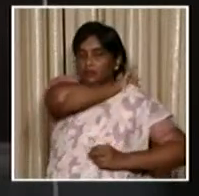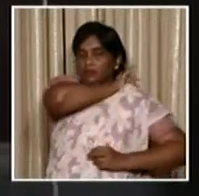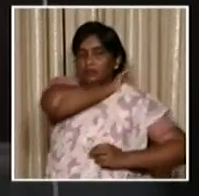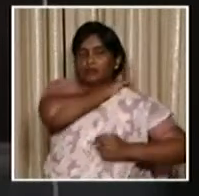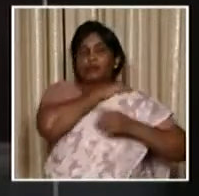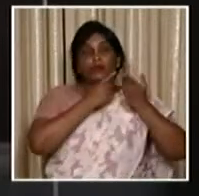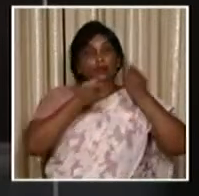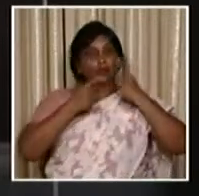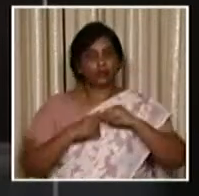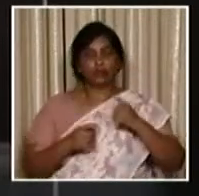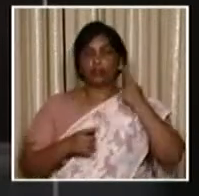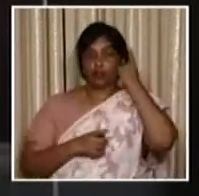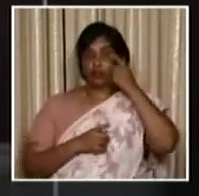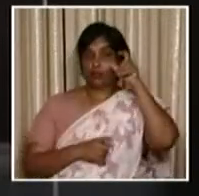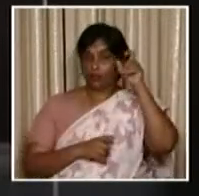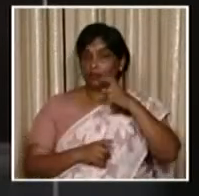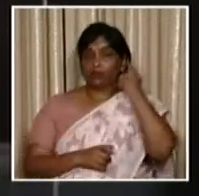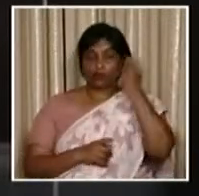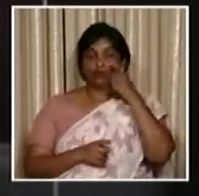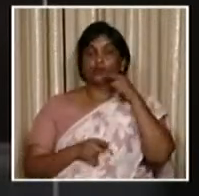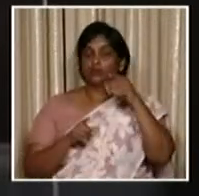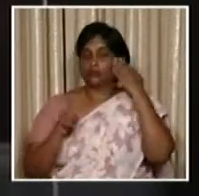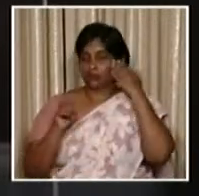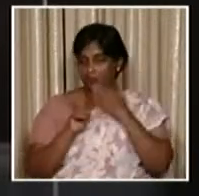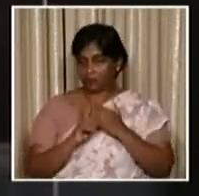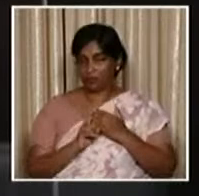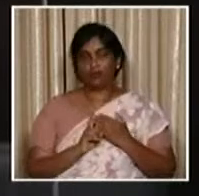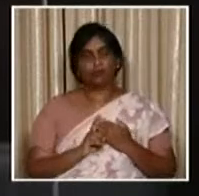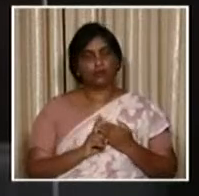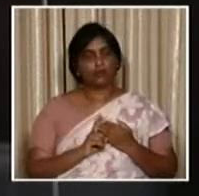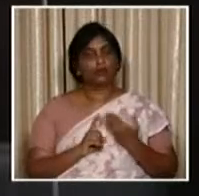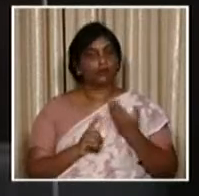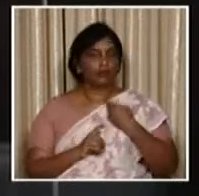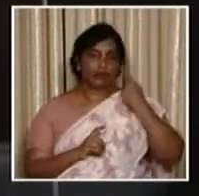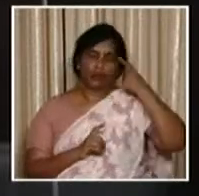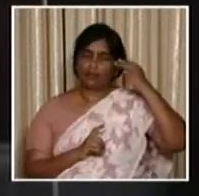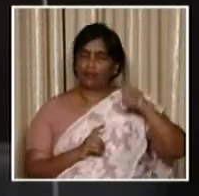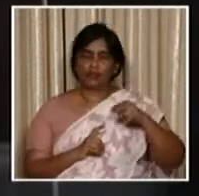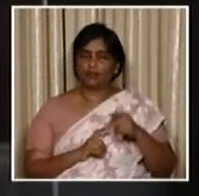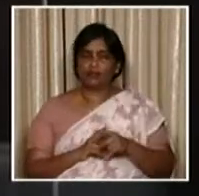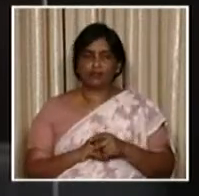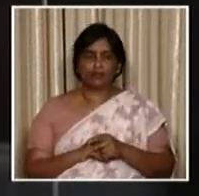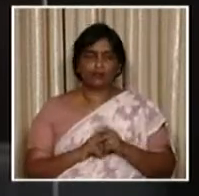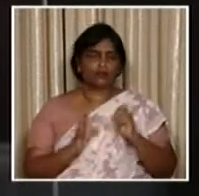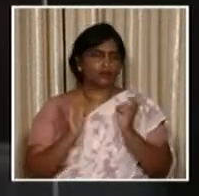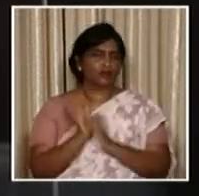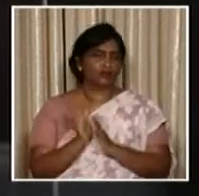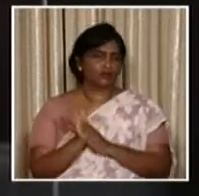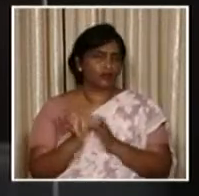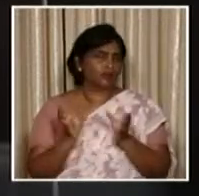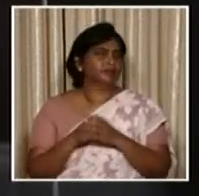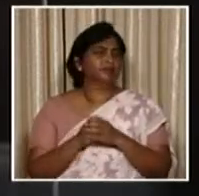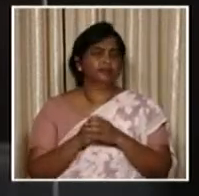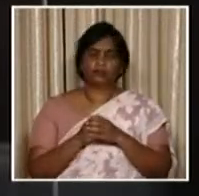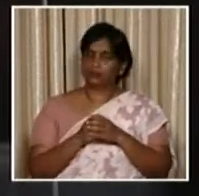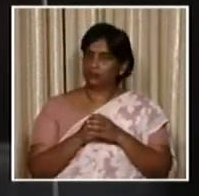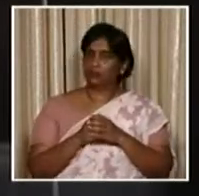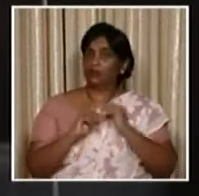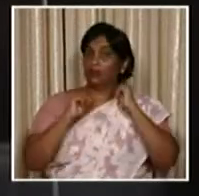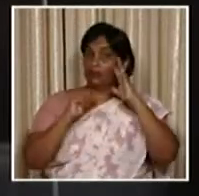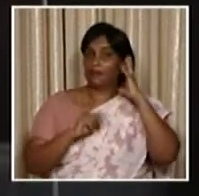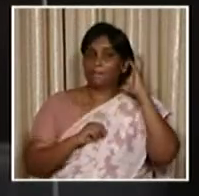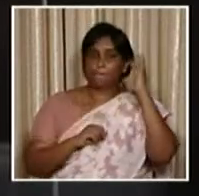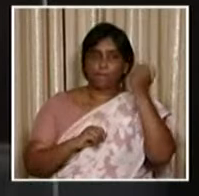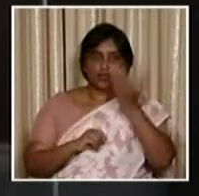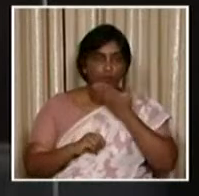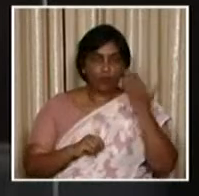Ilangata maha molakaru sewime siddiyedi man vishwasa karanne karaka sabha magin saarthaka prathipala